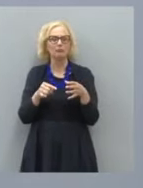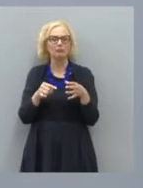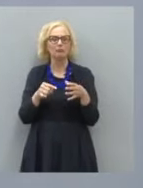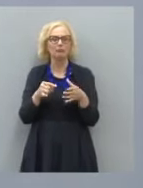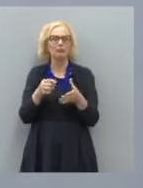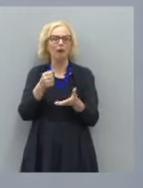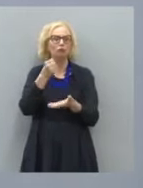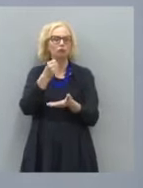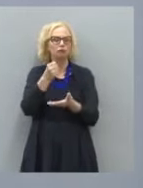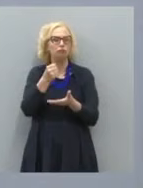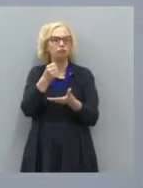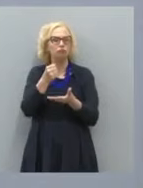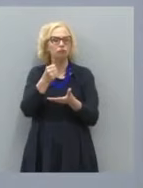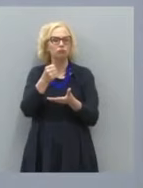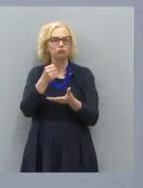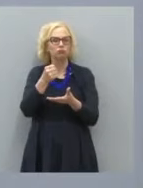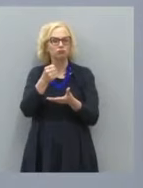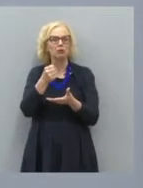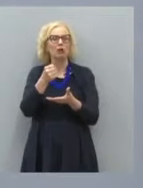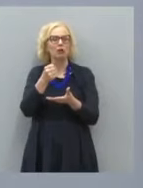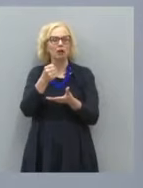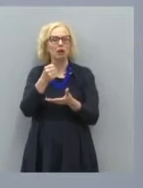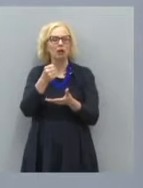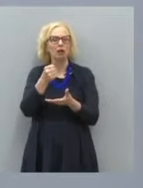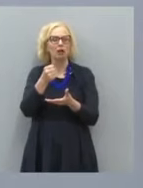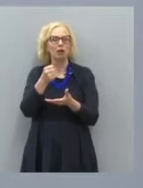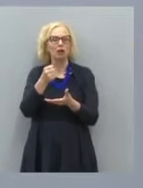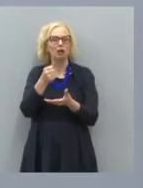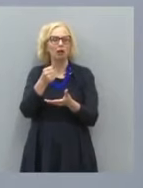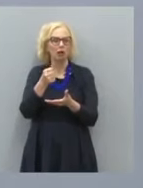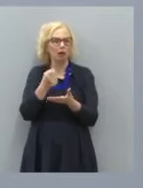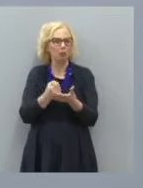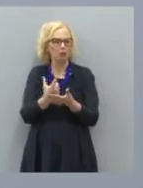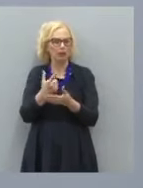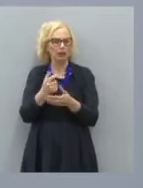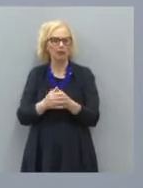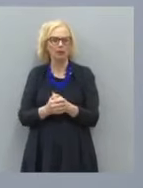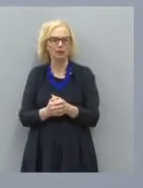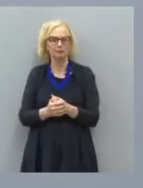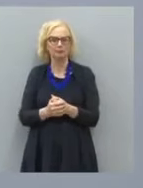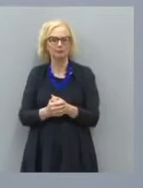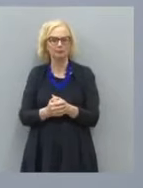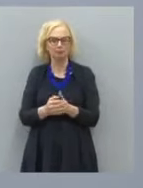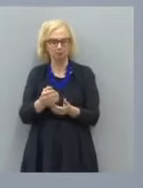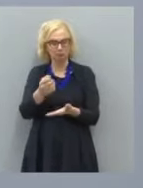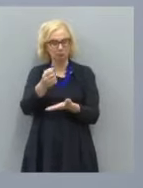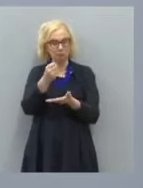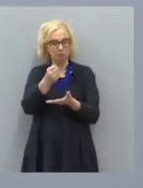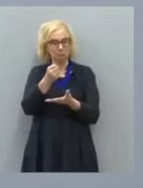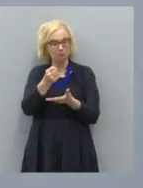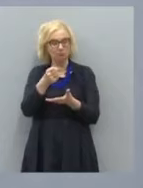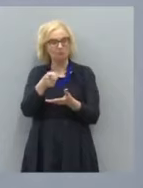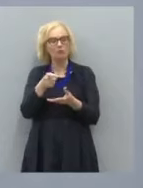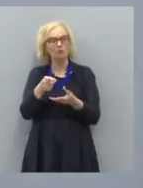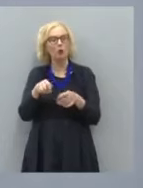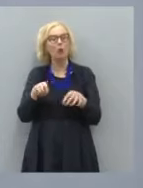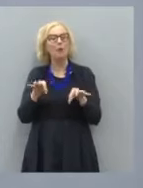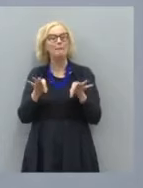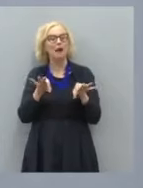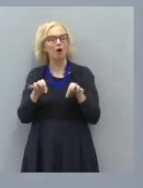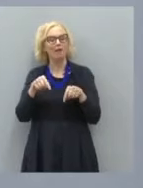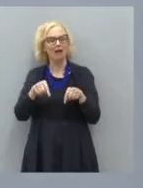monte risorse erano molte risorse importante in questa manovra noi